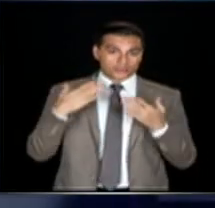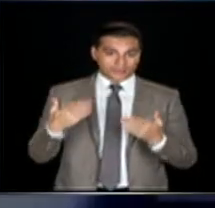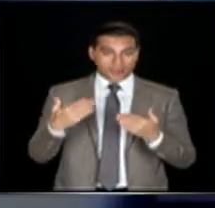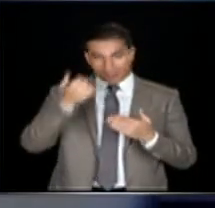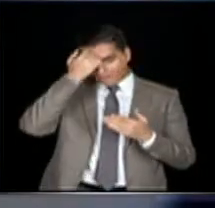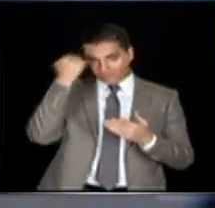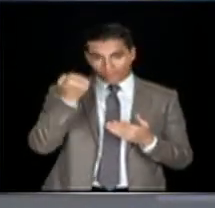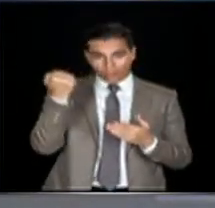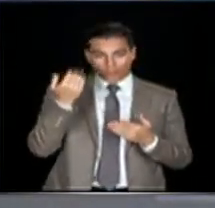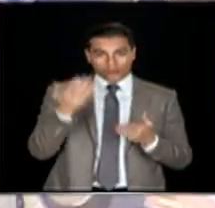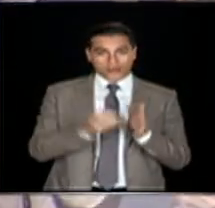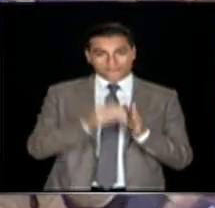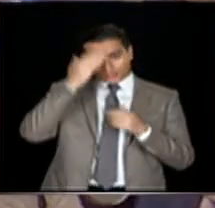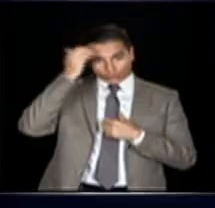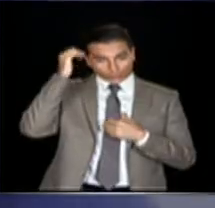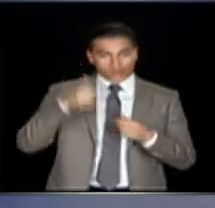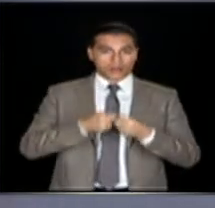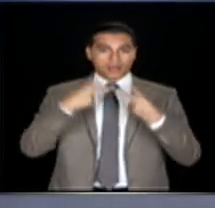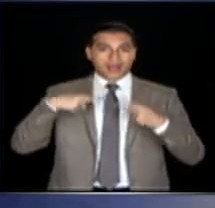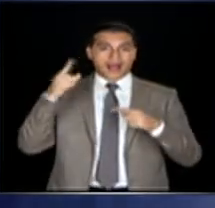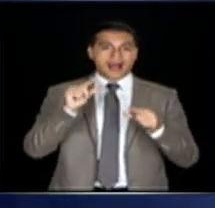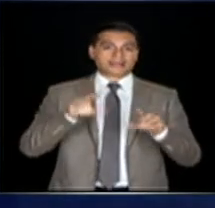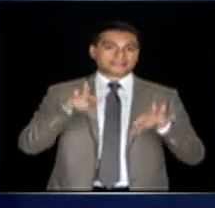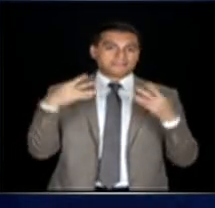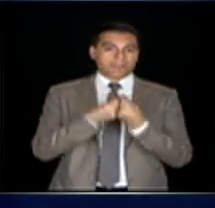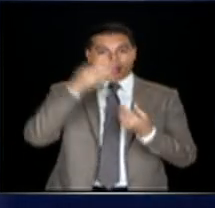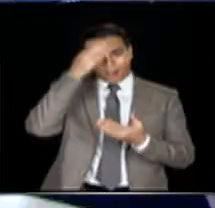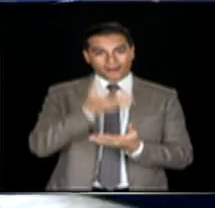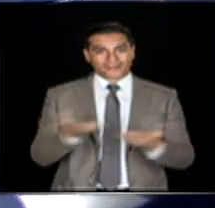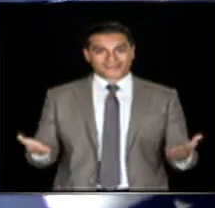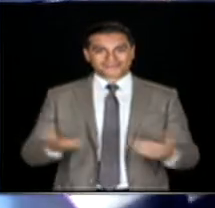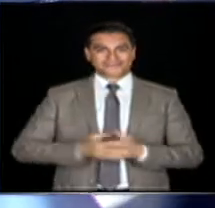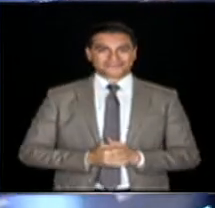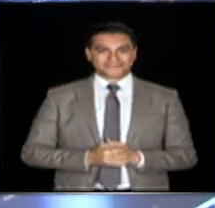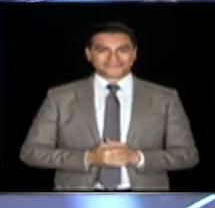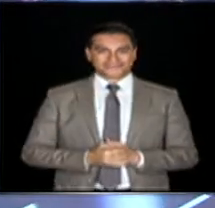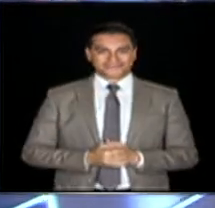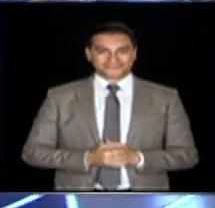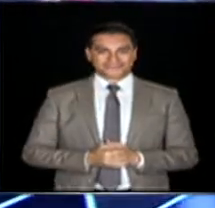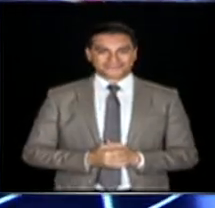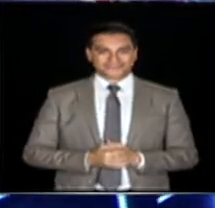ألف مبروك لجامعة أسيوط، وإلى اللقاء وحلقة جديدة مع العباقرة.